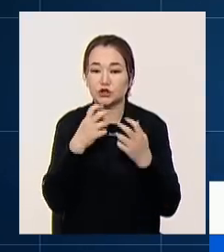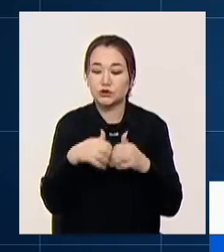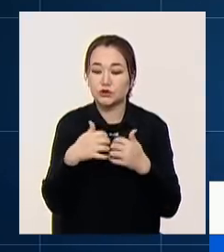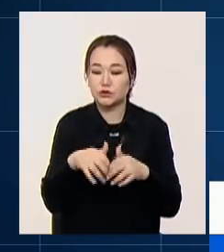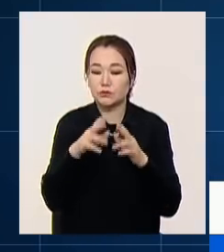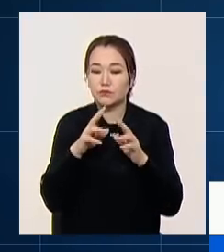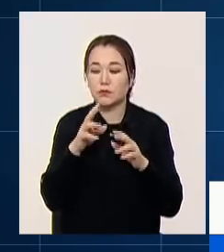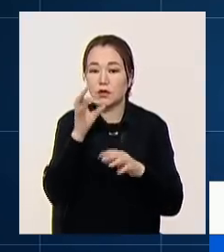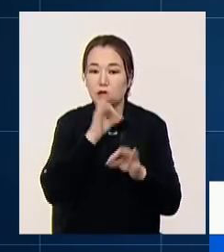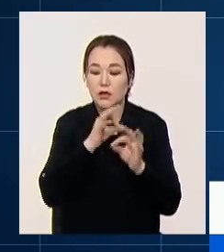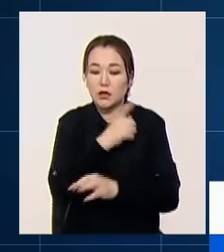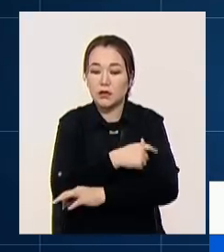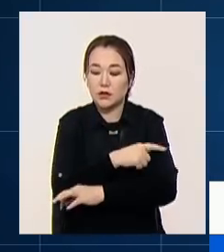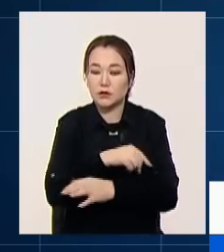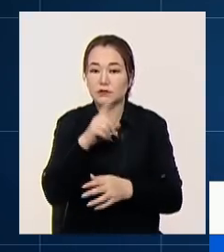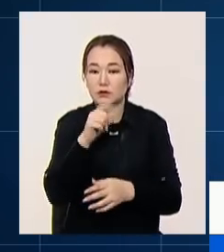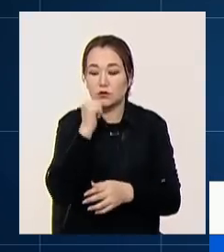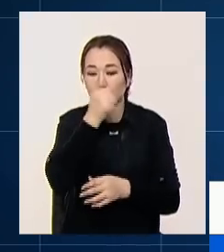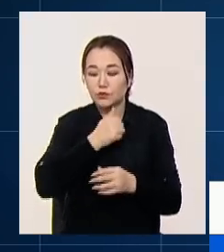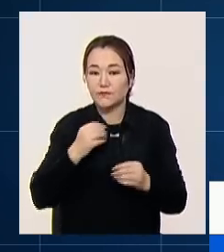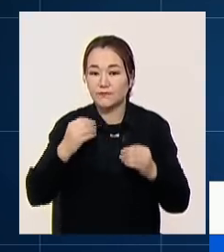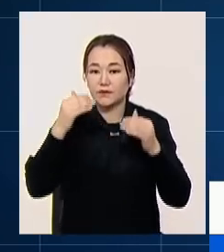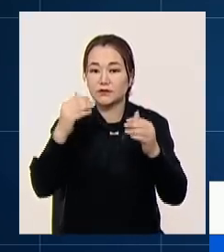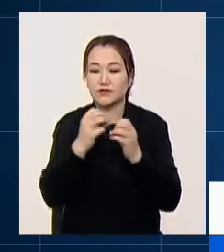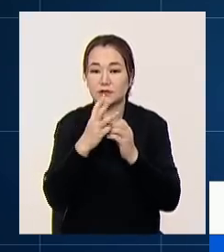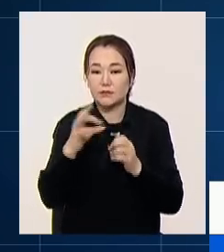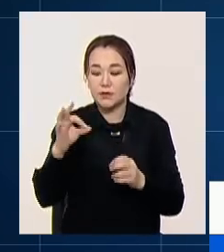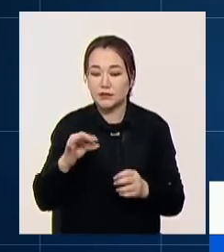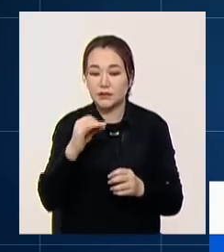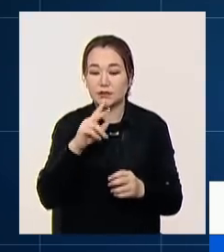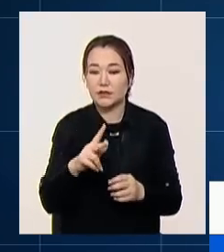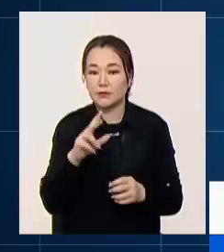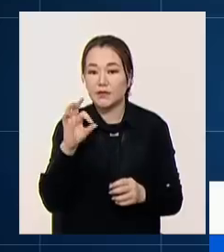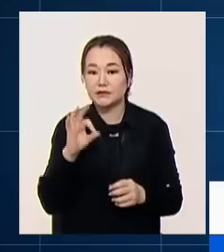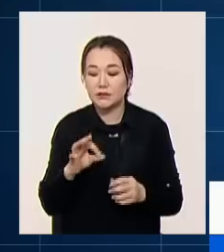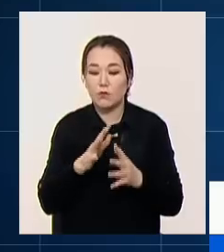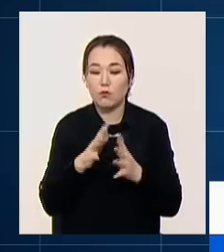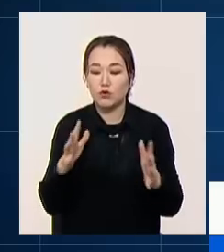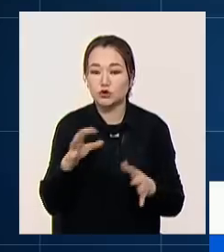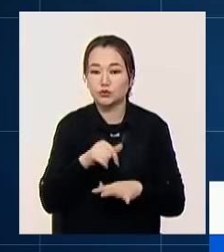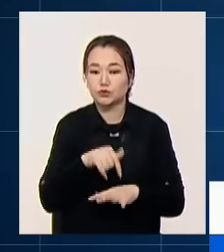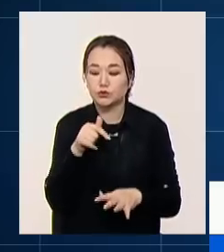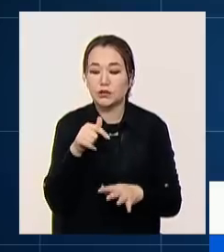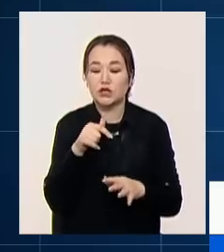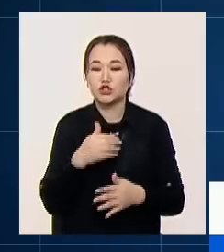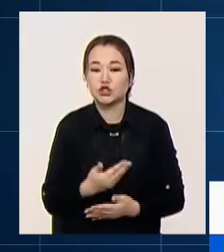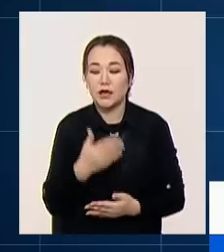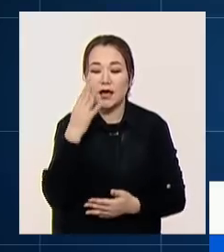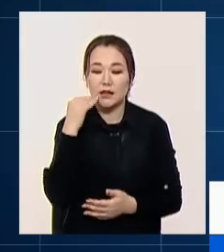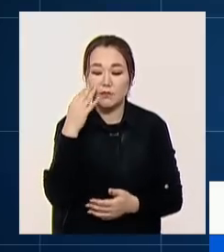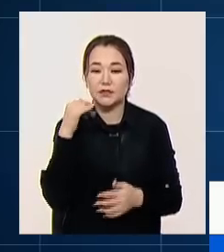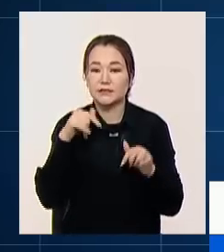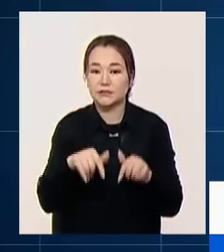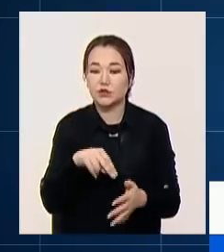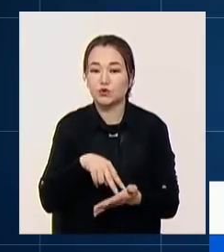подсчитали, цены на медицинские препараты за год в среднем выросли на 13,3%. Больше всего ощутили удорожание жители Алматы.